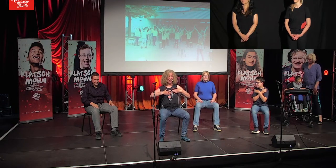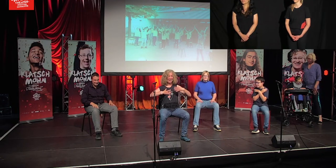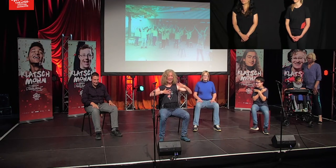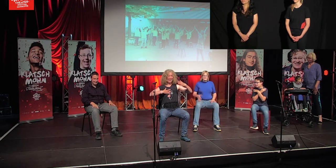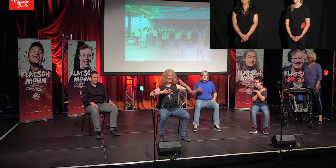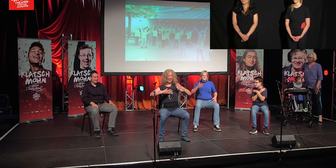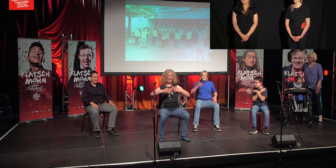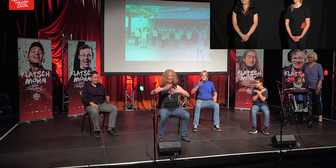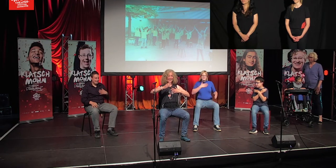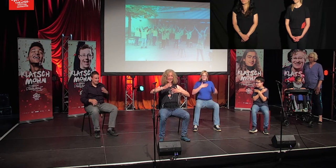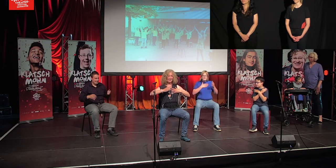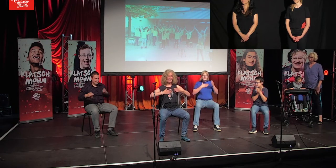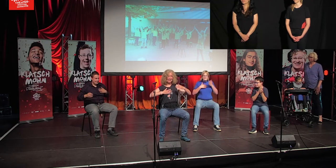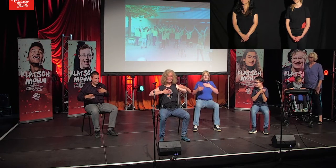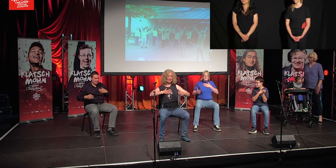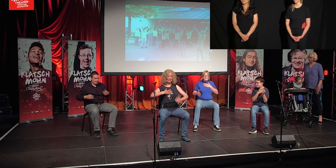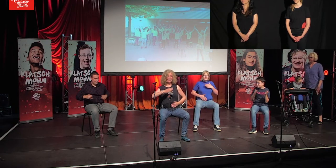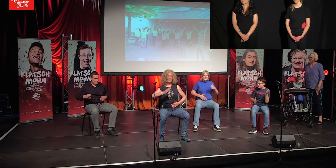zwar